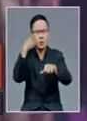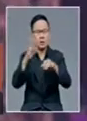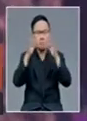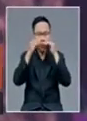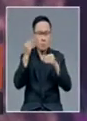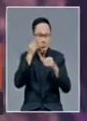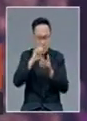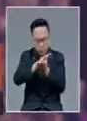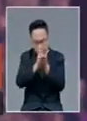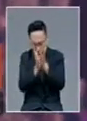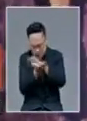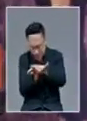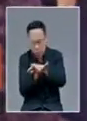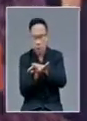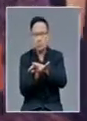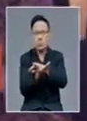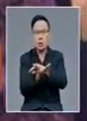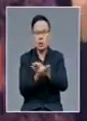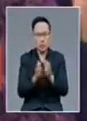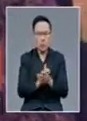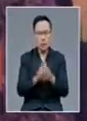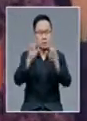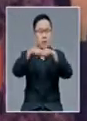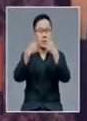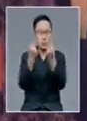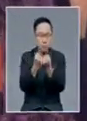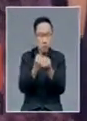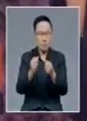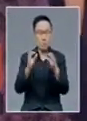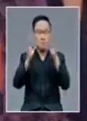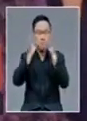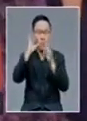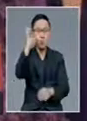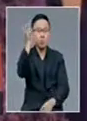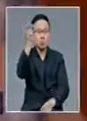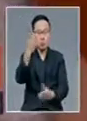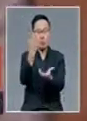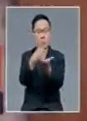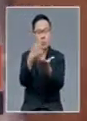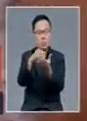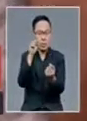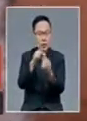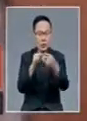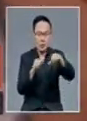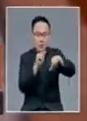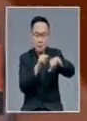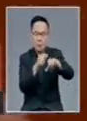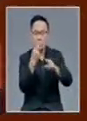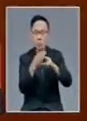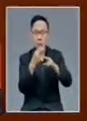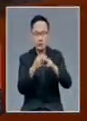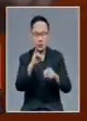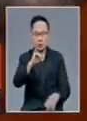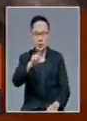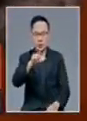านขนสั้นตามธรรมชาติโดยสมาคมแมวนานาชาติเนี่ยเขาระบุว่าเจ้าแมวไลคอยเนี่ยนะครับมีตา